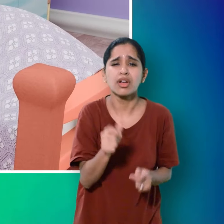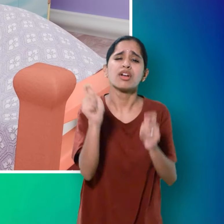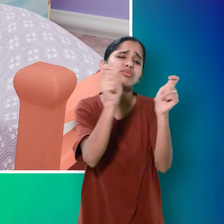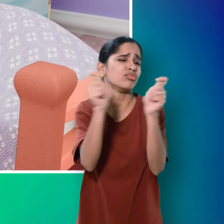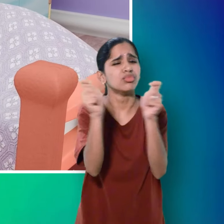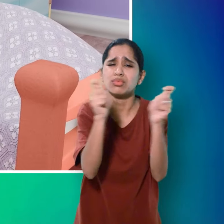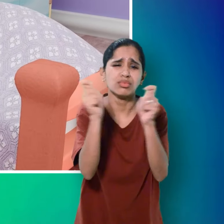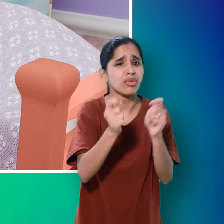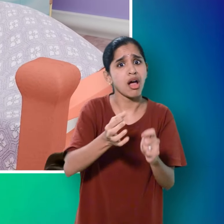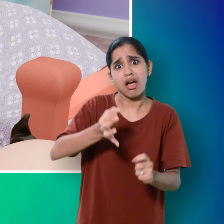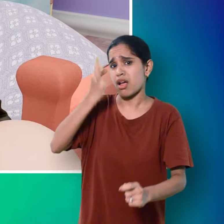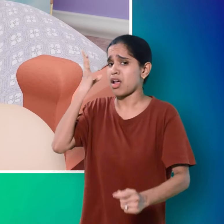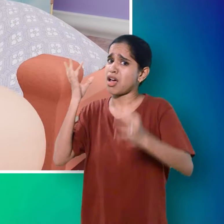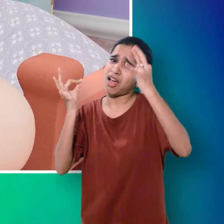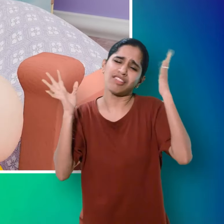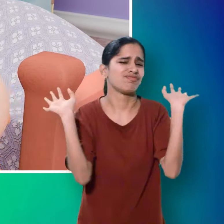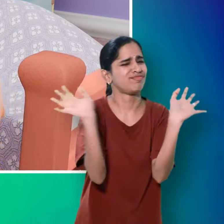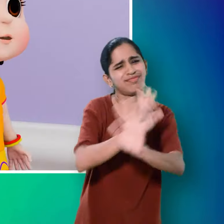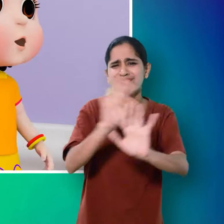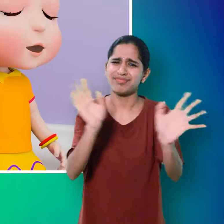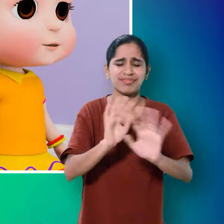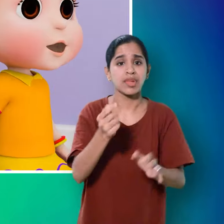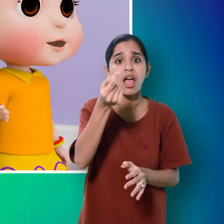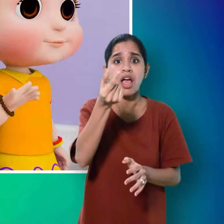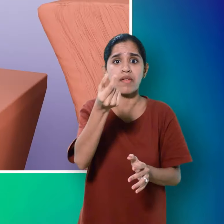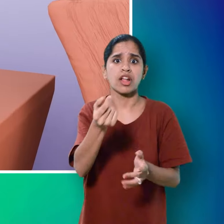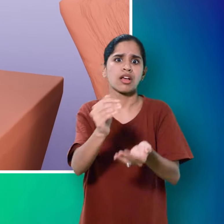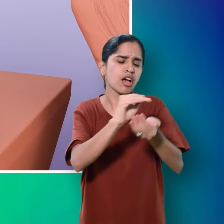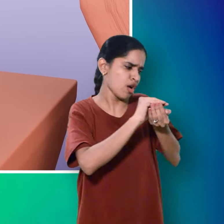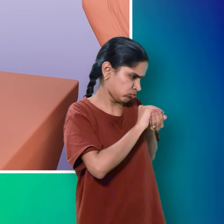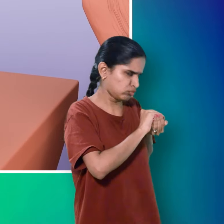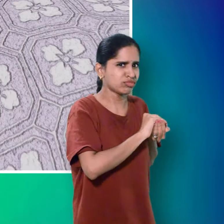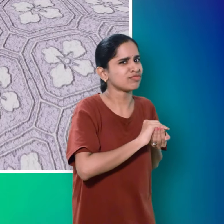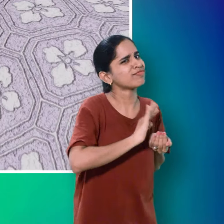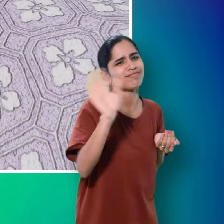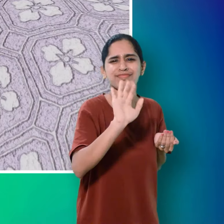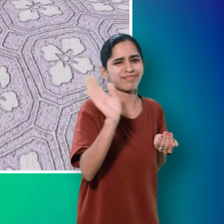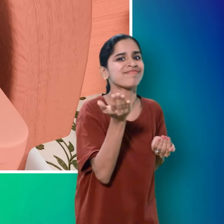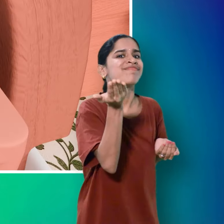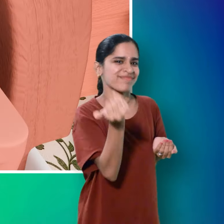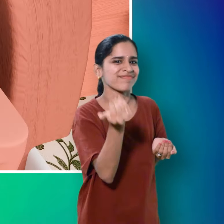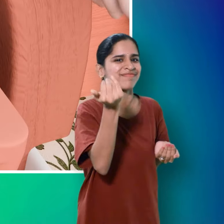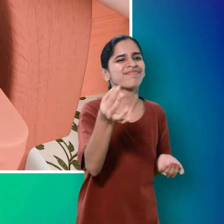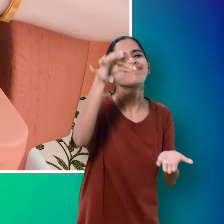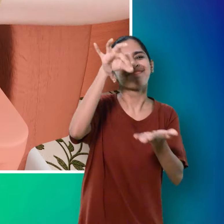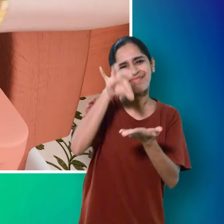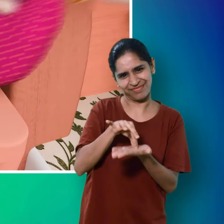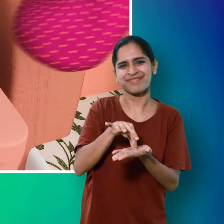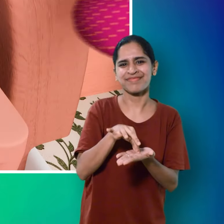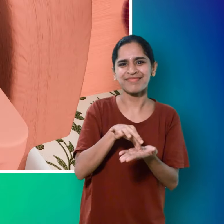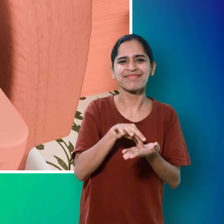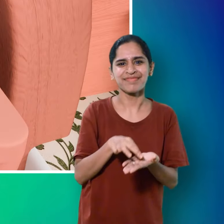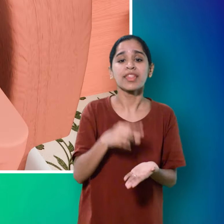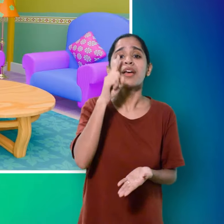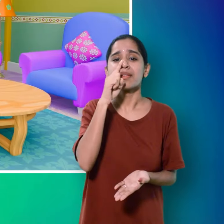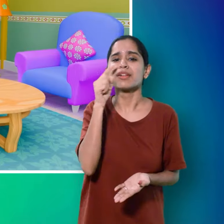नानी प्यारी नानी रुस्सा रुस्से छोड़ दे, जल्दी से एक पैसा दे दे तो कंजूसी छोड़